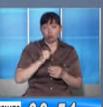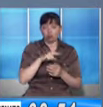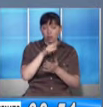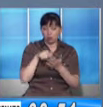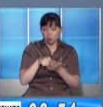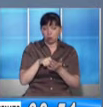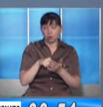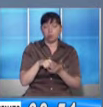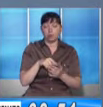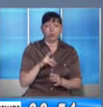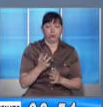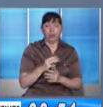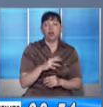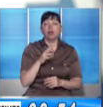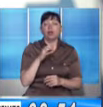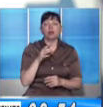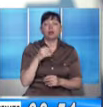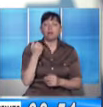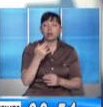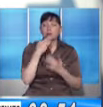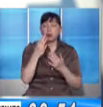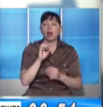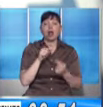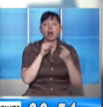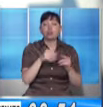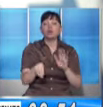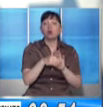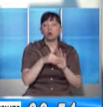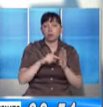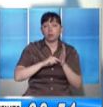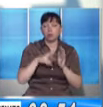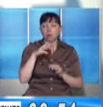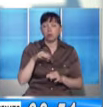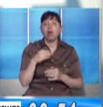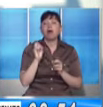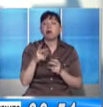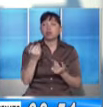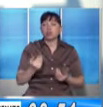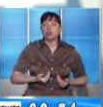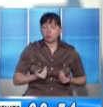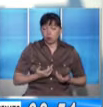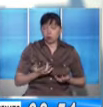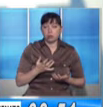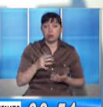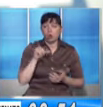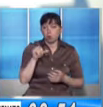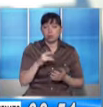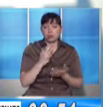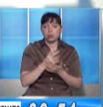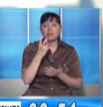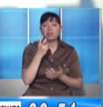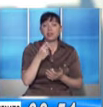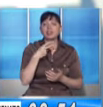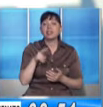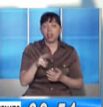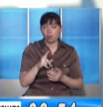Anticorupție. Doamna Grițco vă întreabă anticorupție. Dumneavoastră, din ce trăiți în condițiile în care aveți vreo 200 de euro